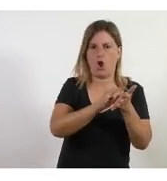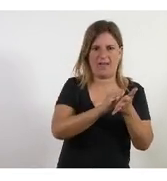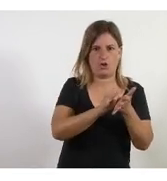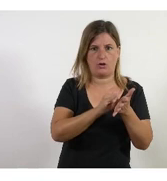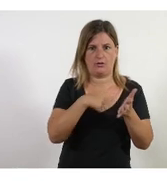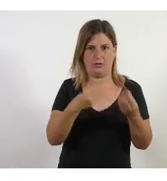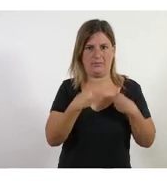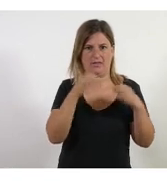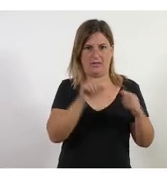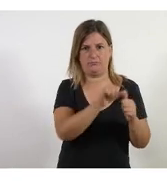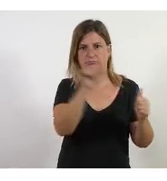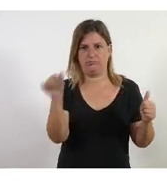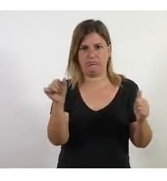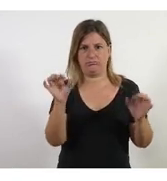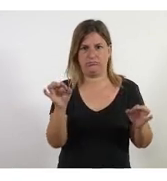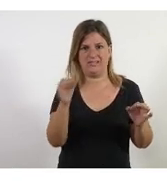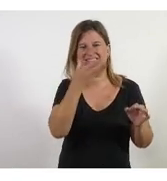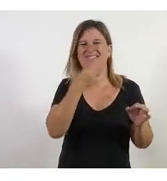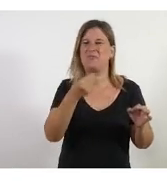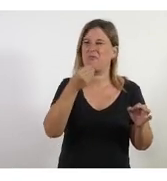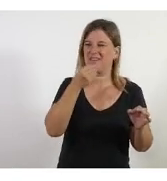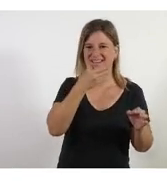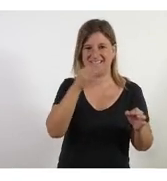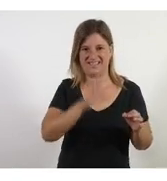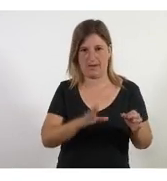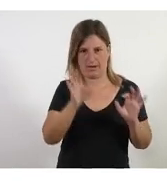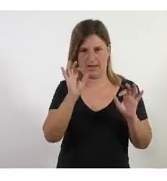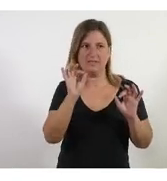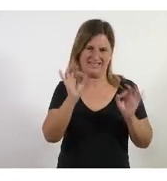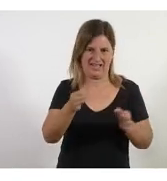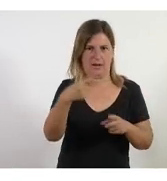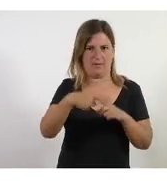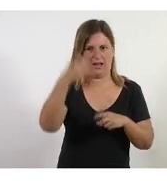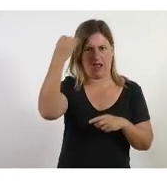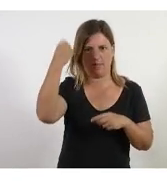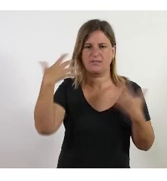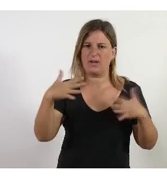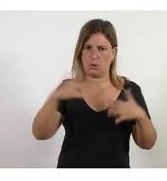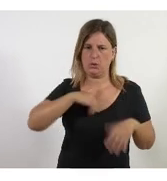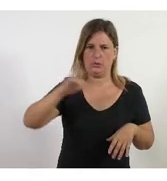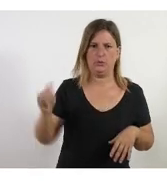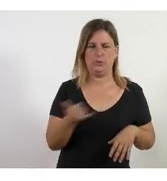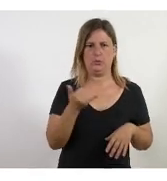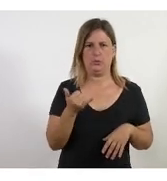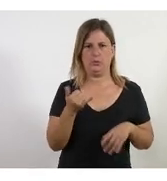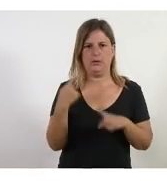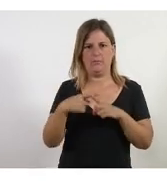era la meva vida. Sembla, a priori, sembla molt bonic, que ho és, he après molt, però és un desgast molt, molt gran. Jo recordo quan el meu fill gran tenia